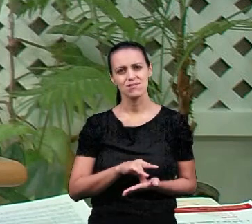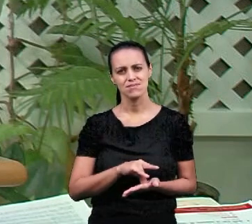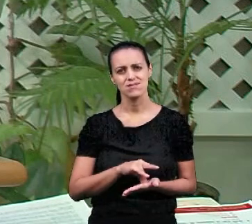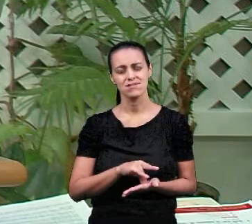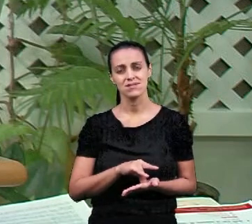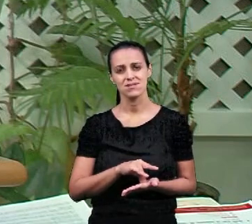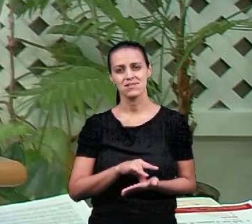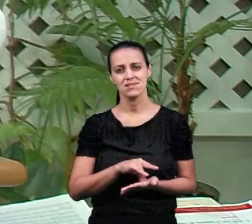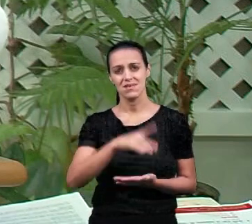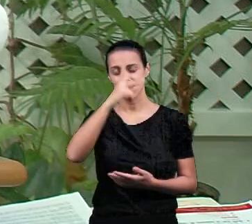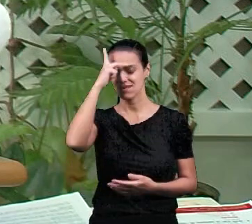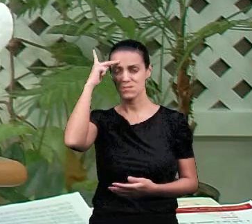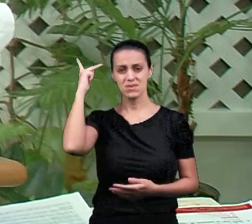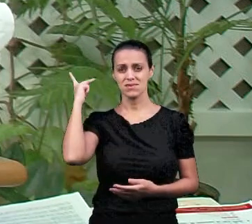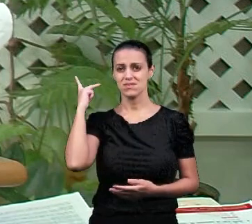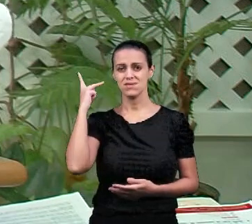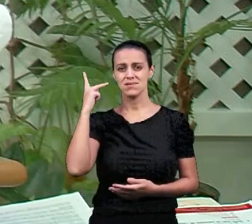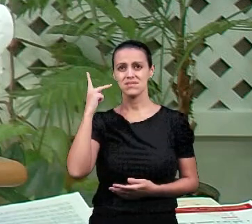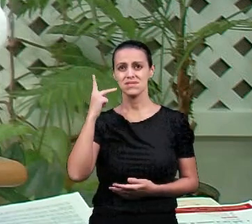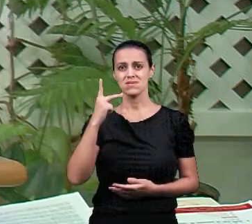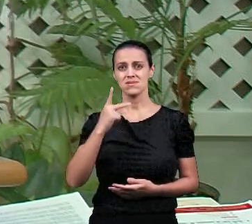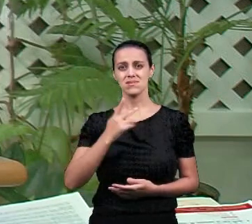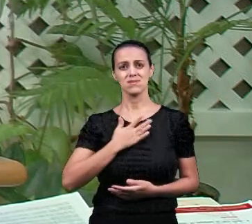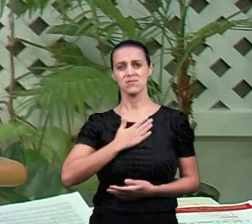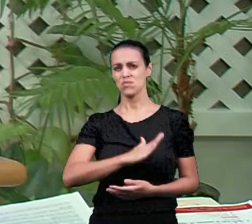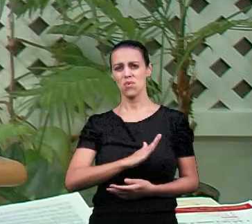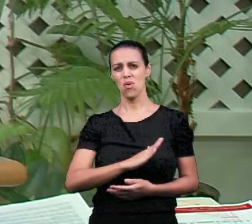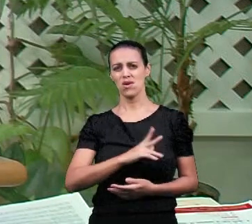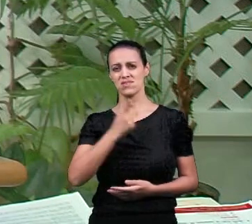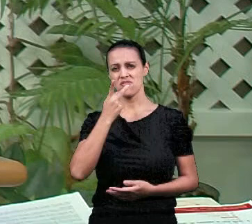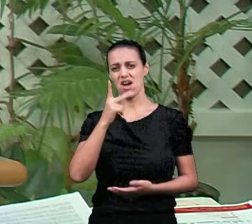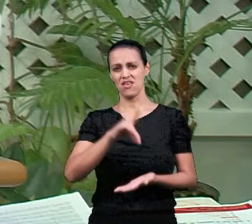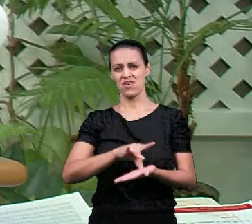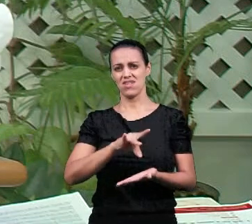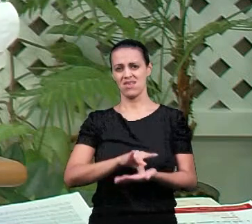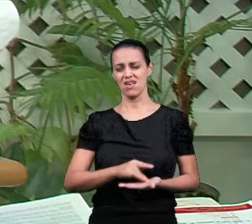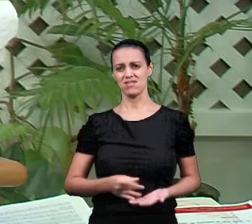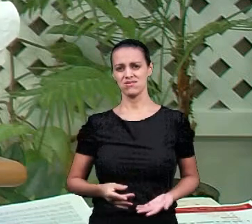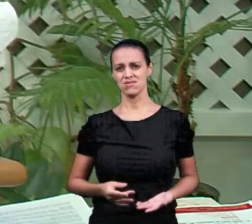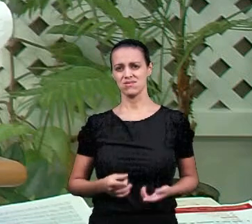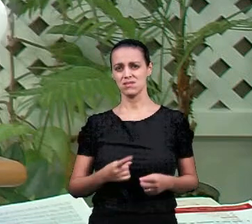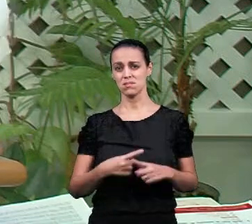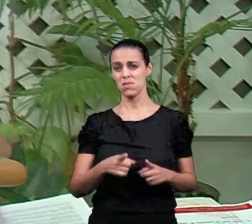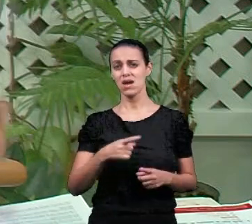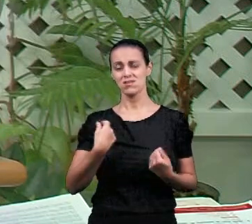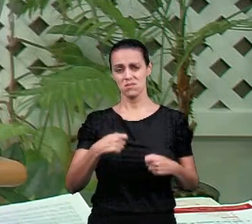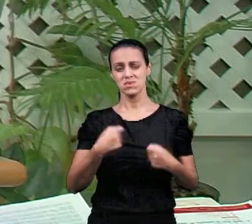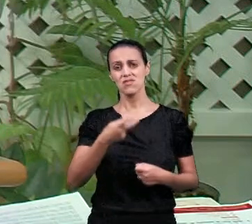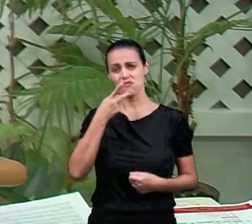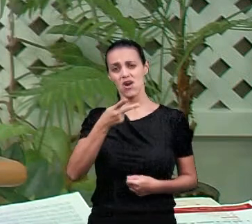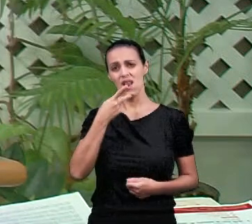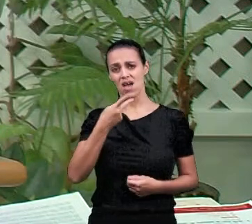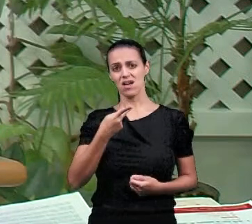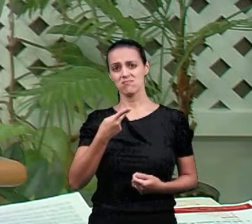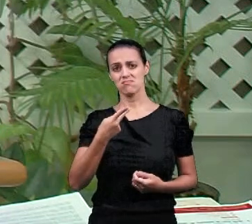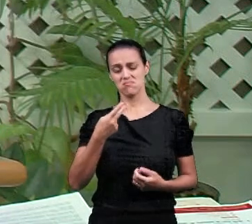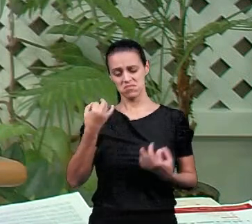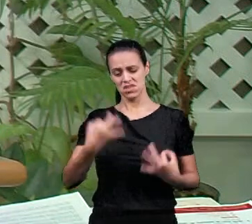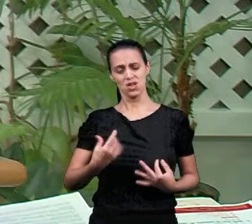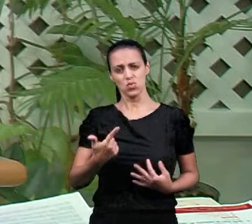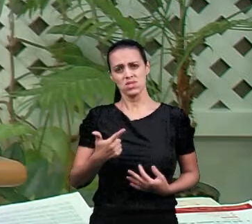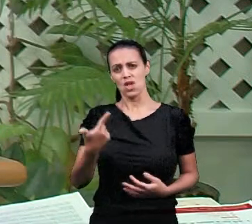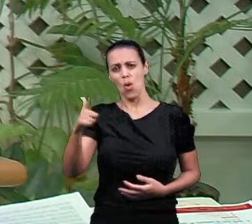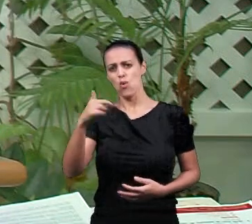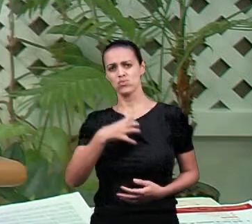personnes n'aiment pas qu'on en parle comme je parle ici. Mais je n'ai pas de raison de parler différemment. Je n'ai pas une